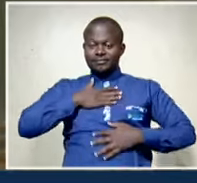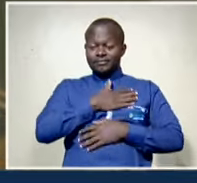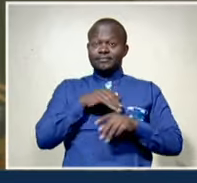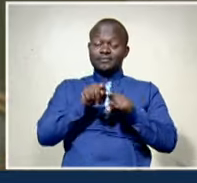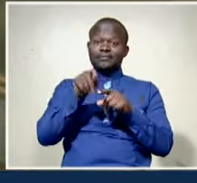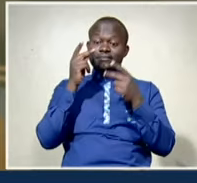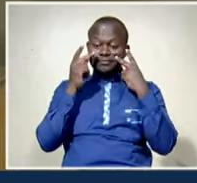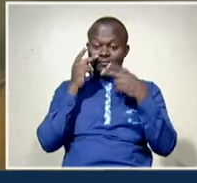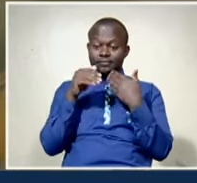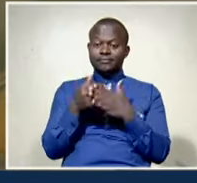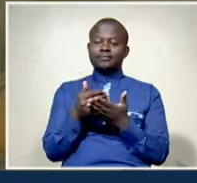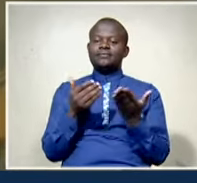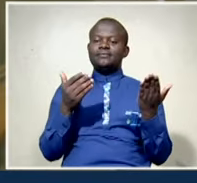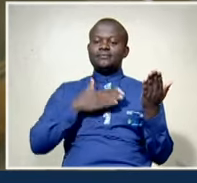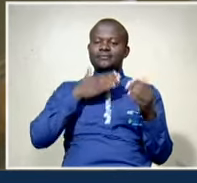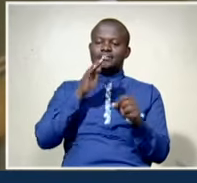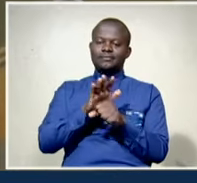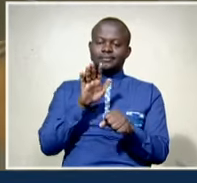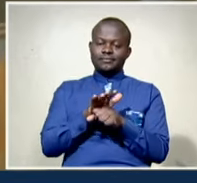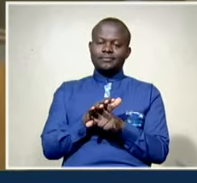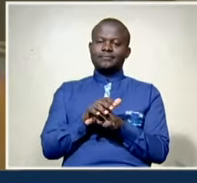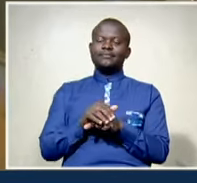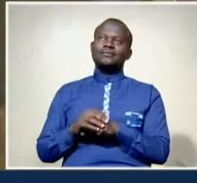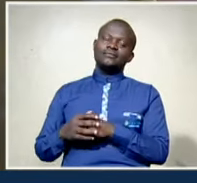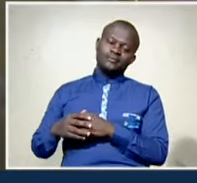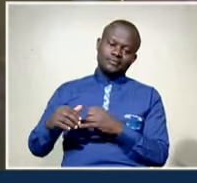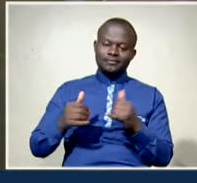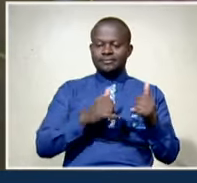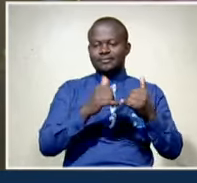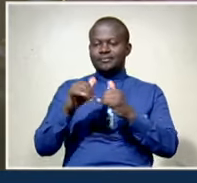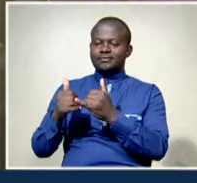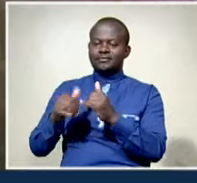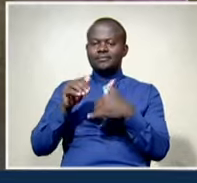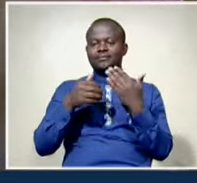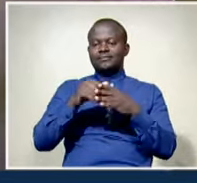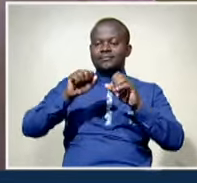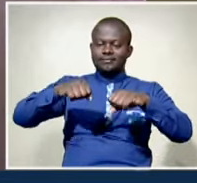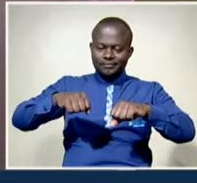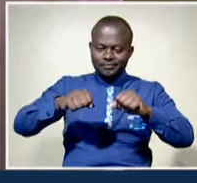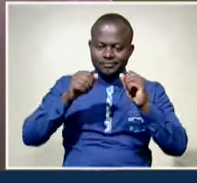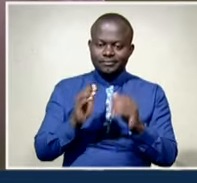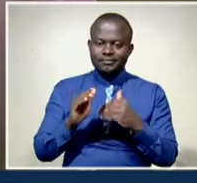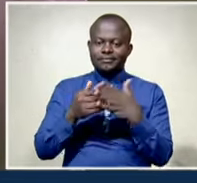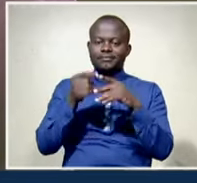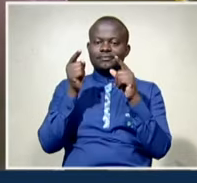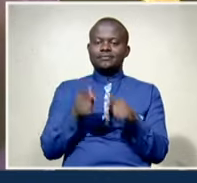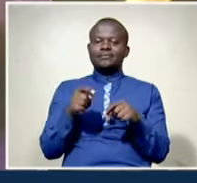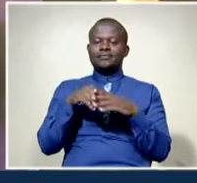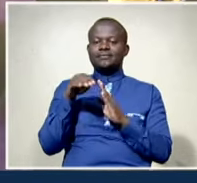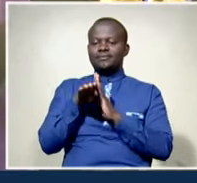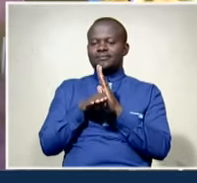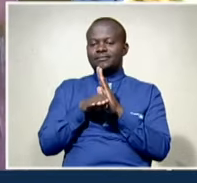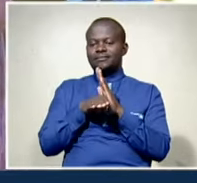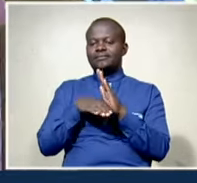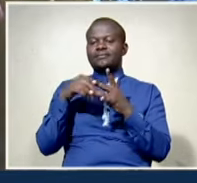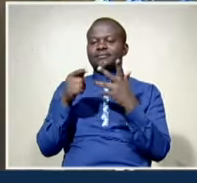kubibona barimo barishimye cyane barimo baricunda turabashyira ku mamoto turabashyira kuri gahunda kuri